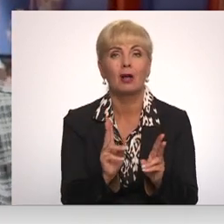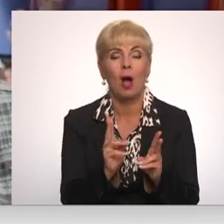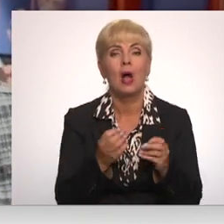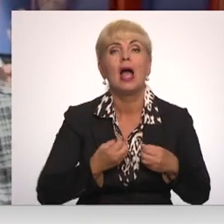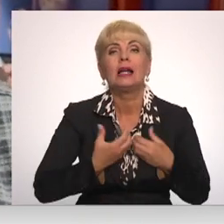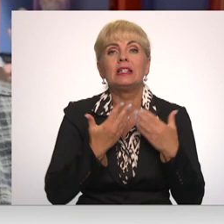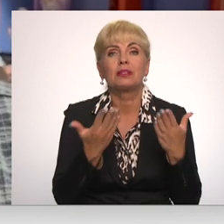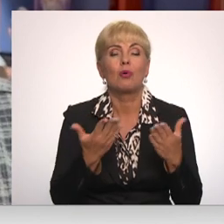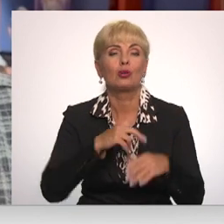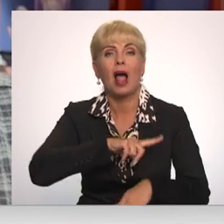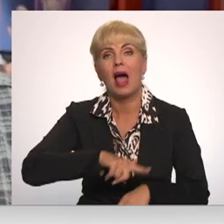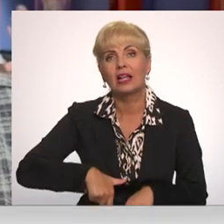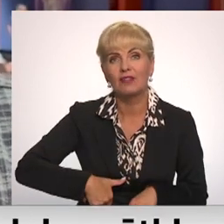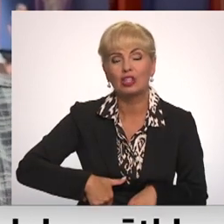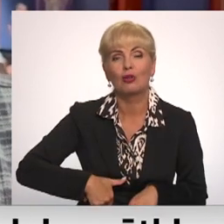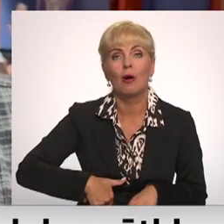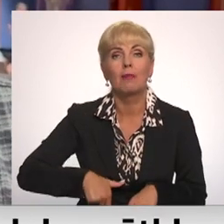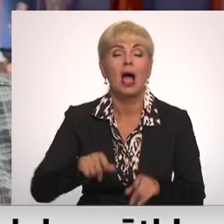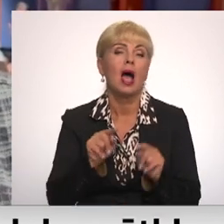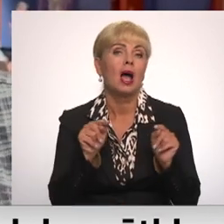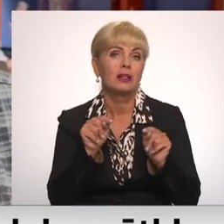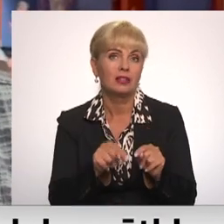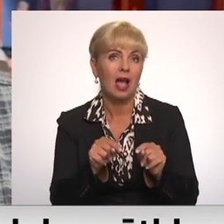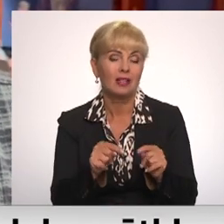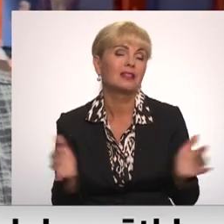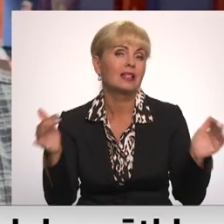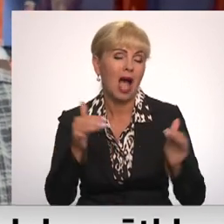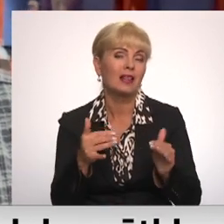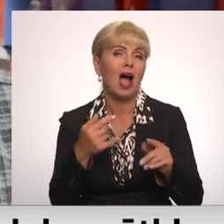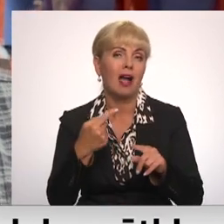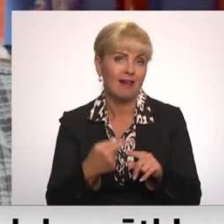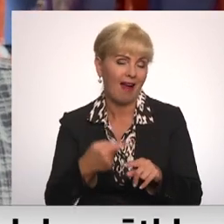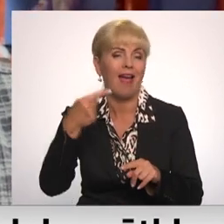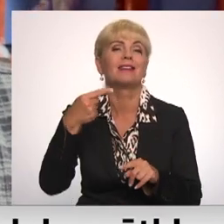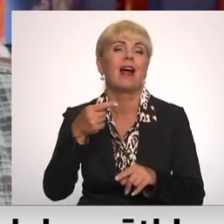izpaust mūsu latviskumu, un mēs sanākam šinīs reizēs, ka mēs tiešām